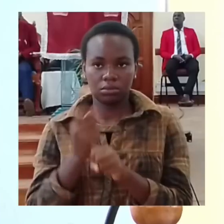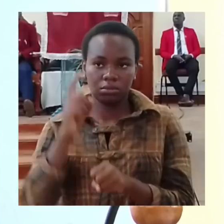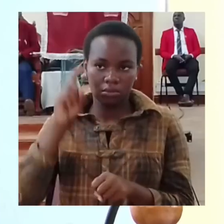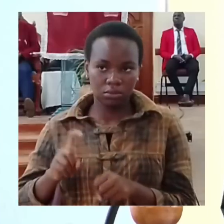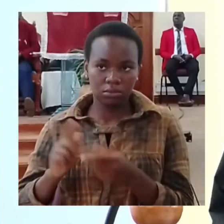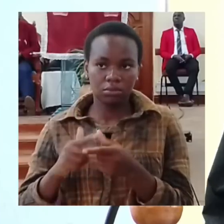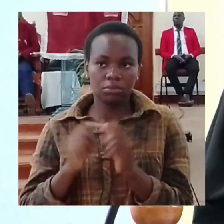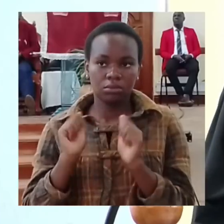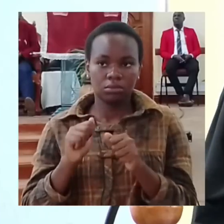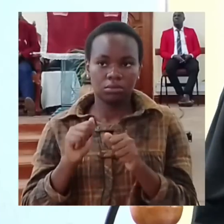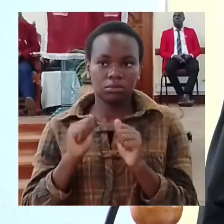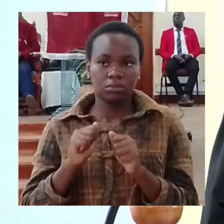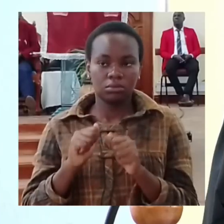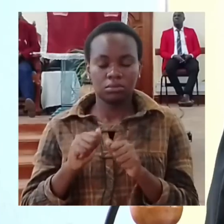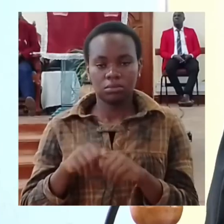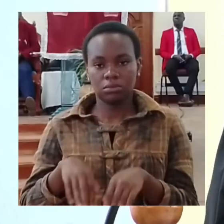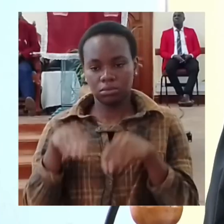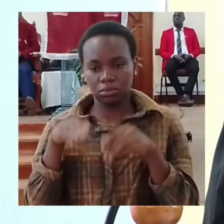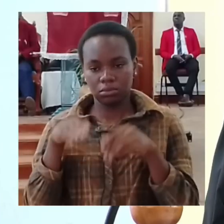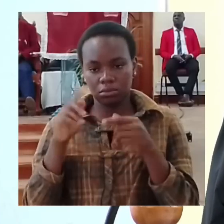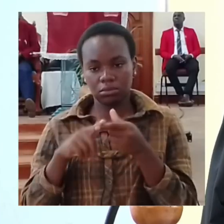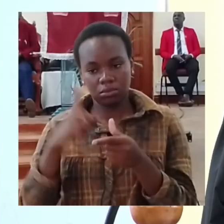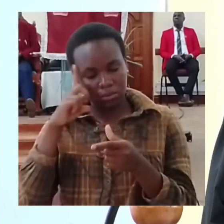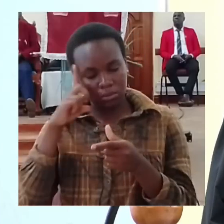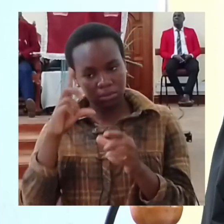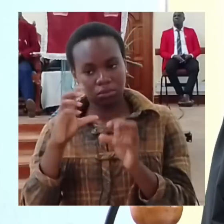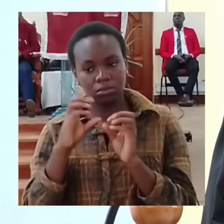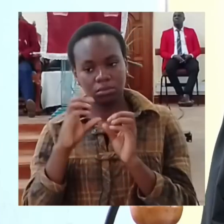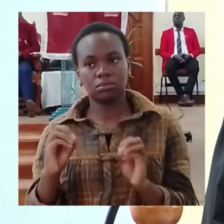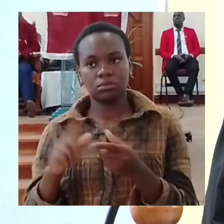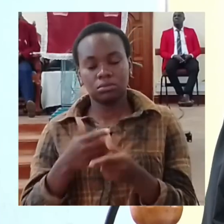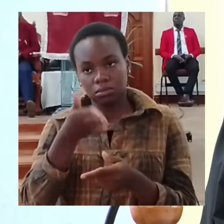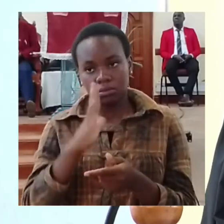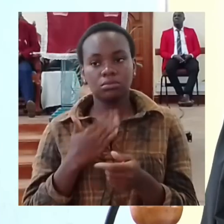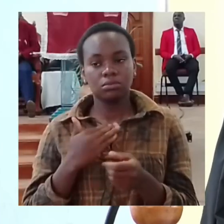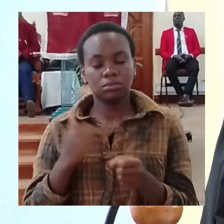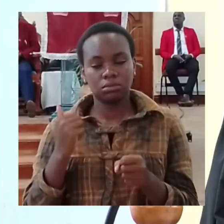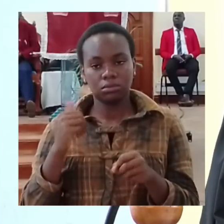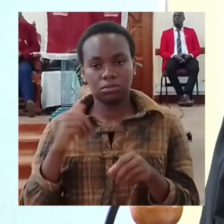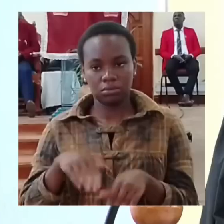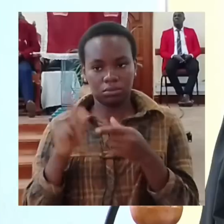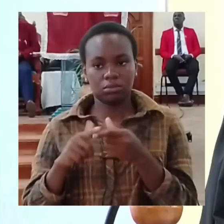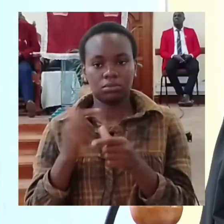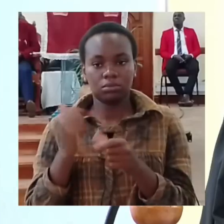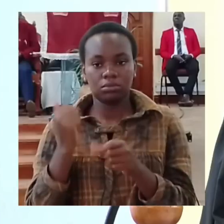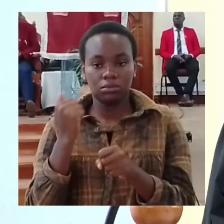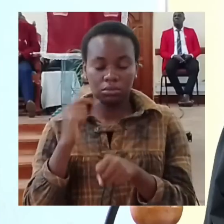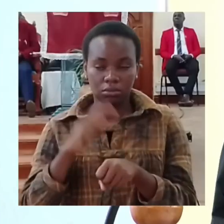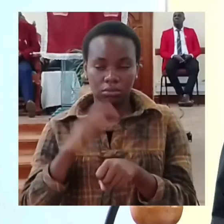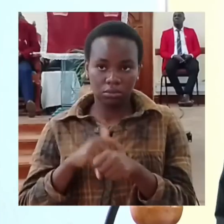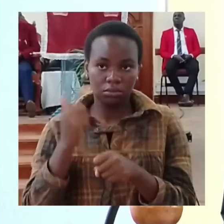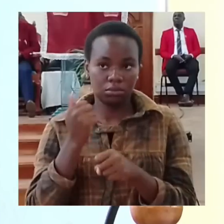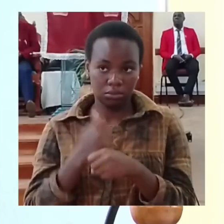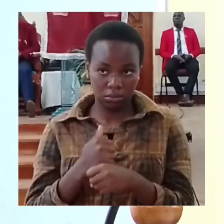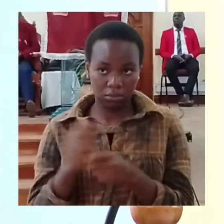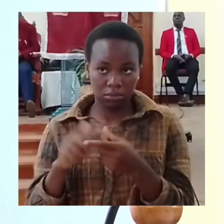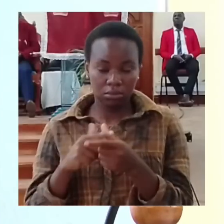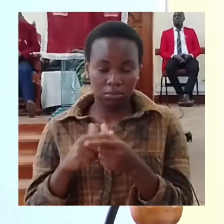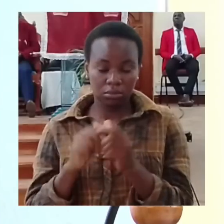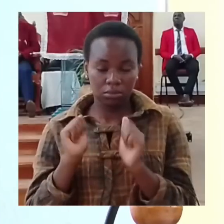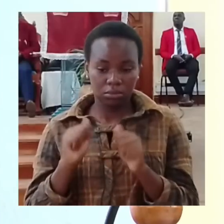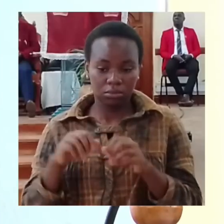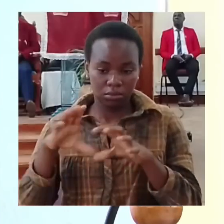Ngai ndarenda tumweterere tuli toro. Ni no Ngai njikaga atia na ndukahanda wetereire